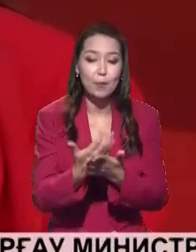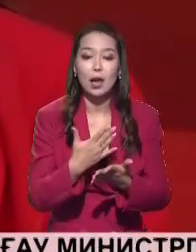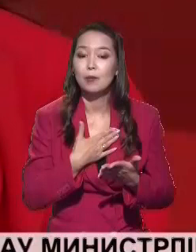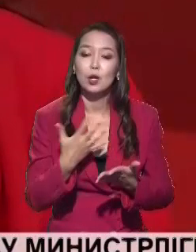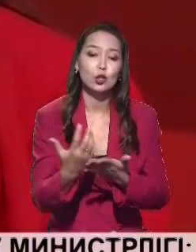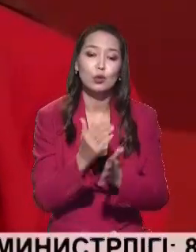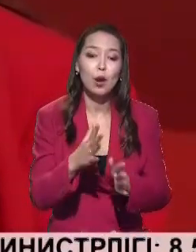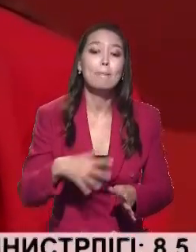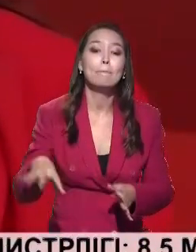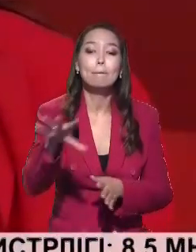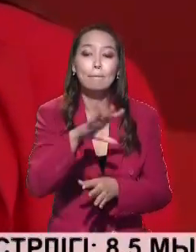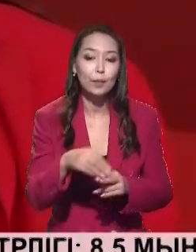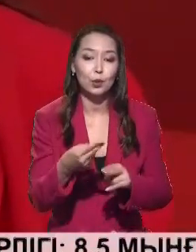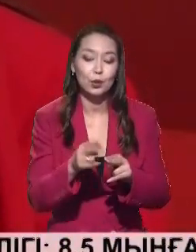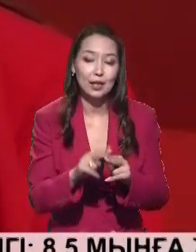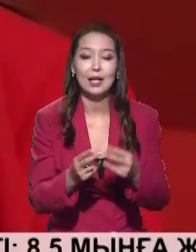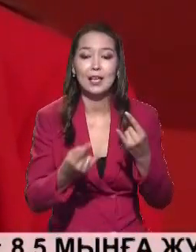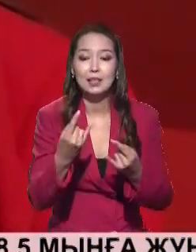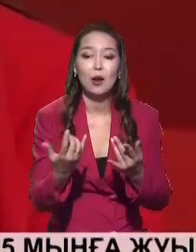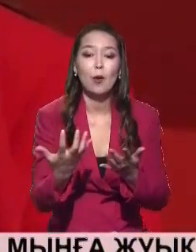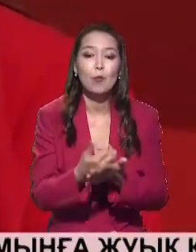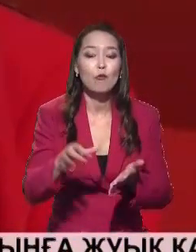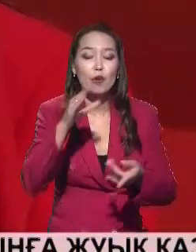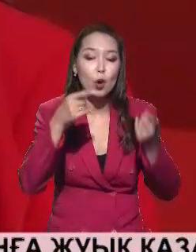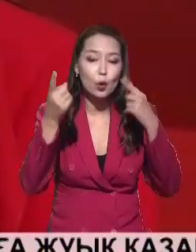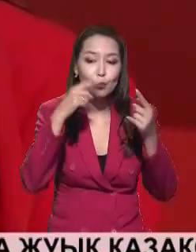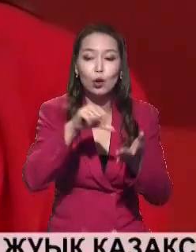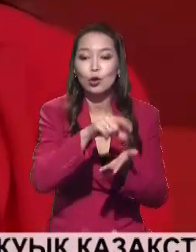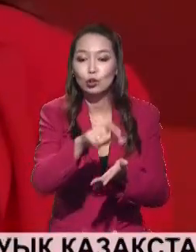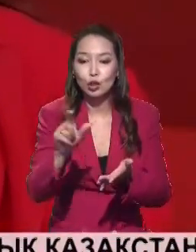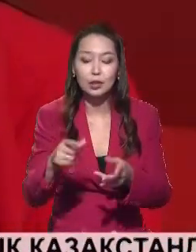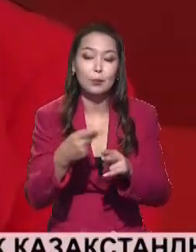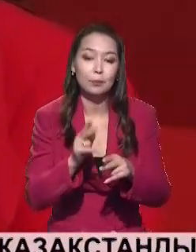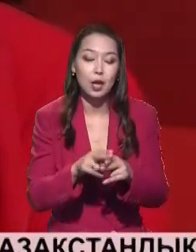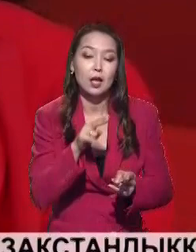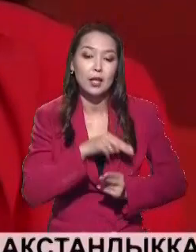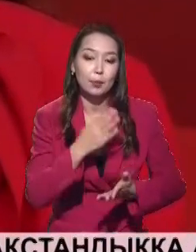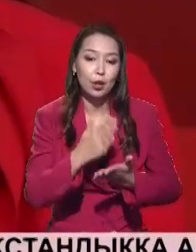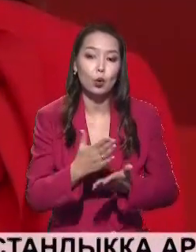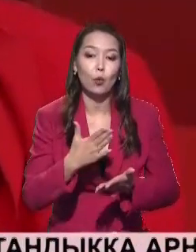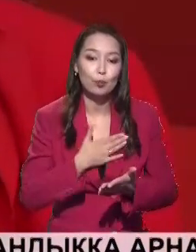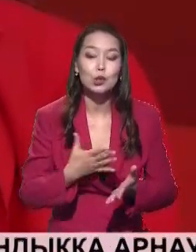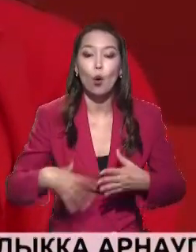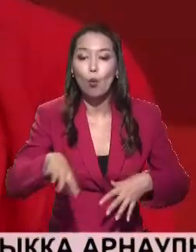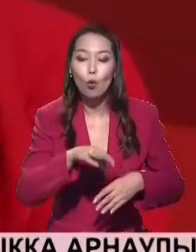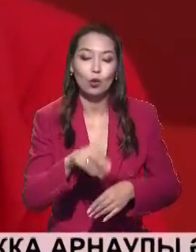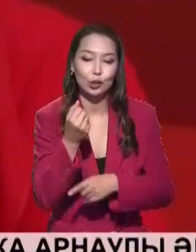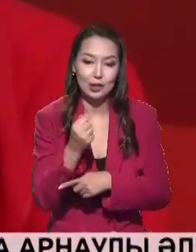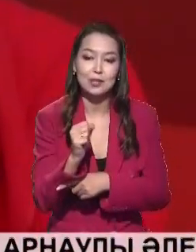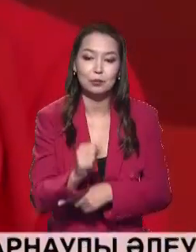бұл бүткіл редакцияның, бүткіл творчестволық ұжымның еңбегі. Сондықтан да бұл біздің ортақ жеңісіміз.